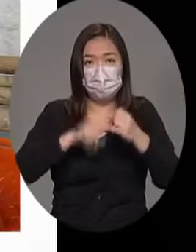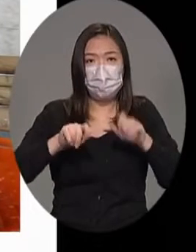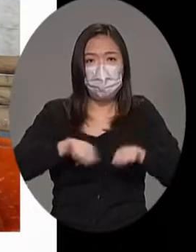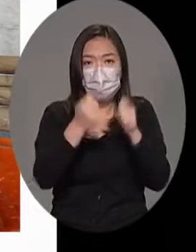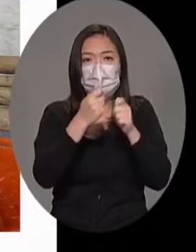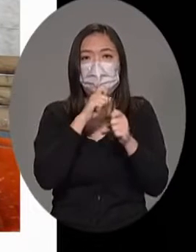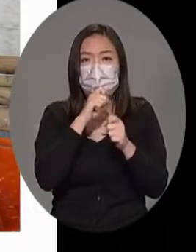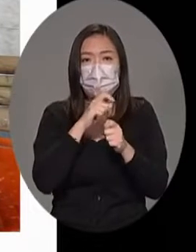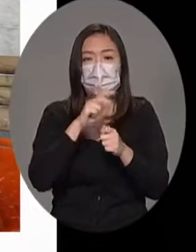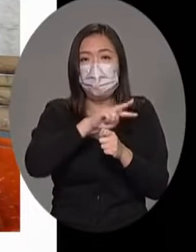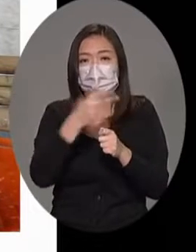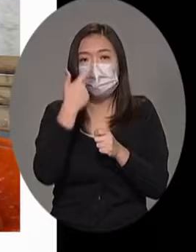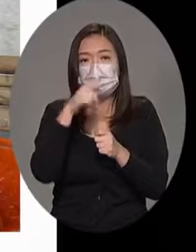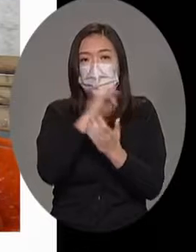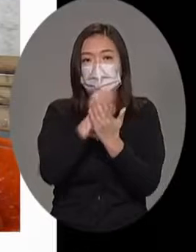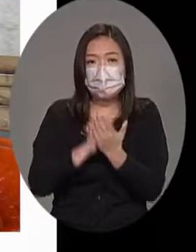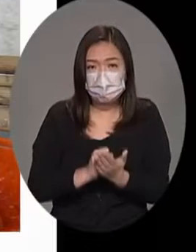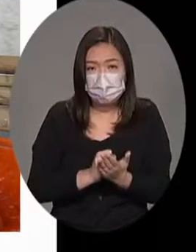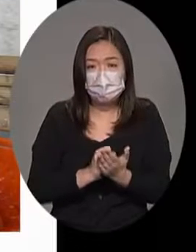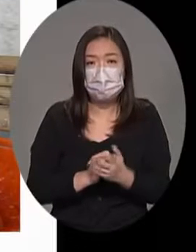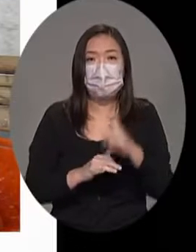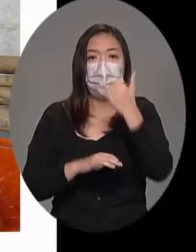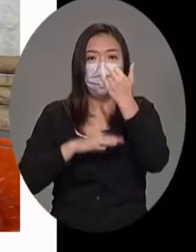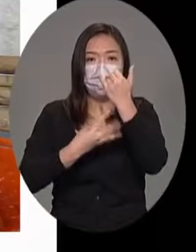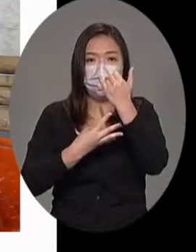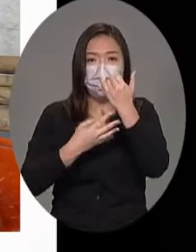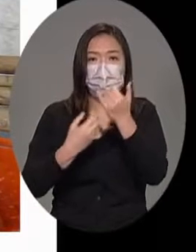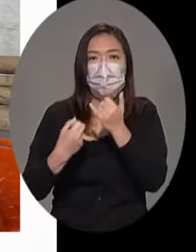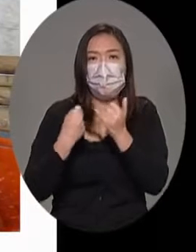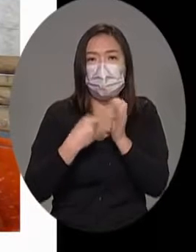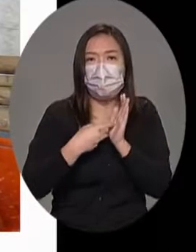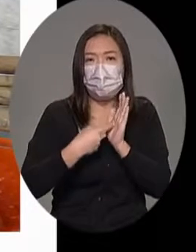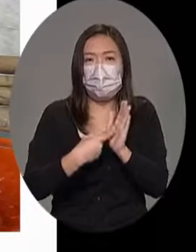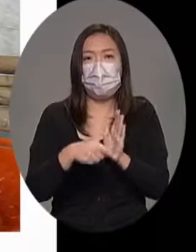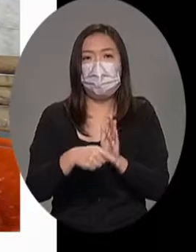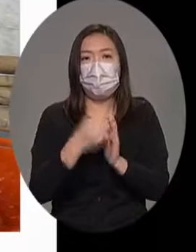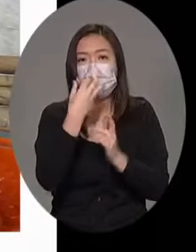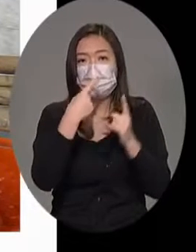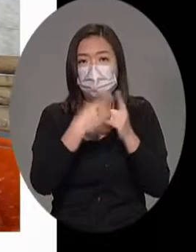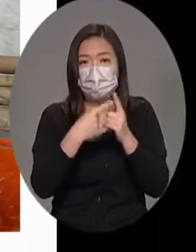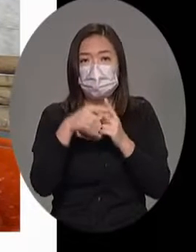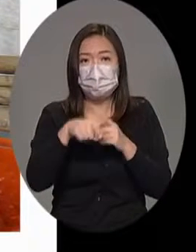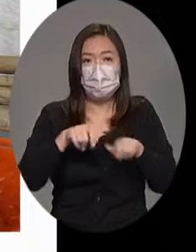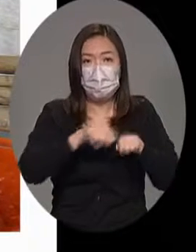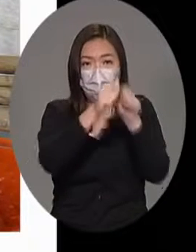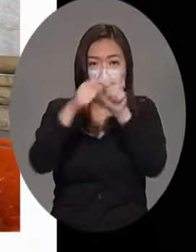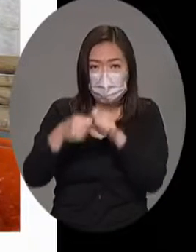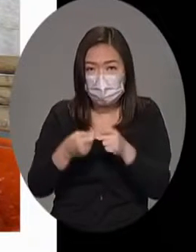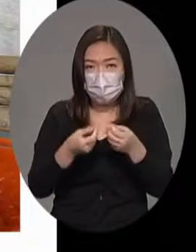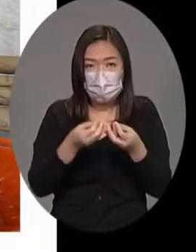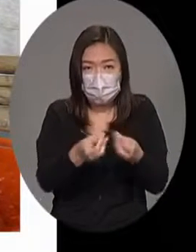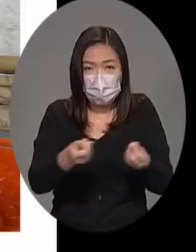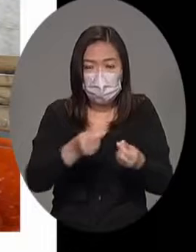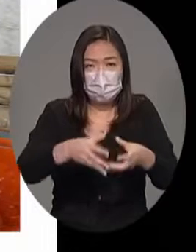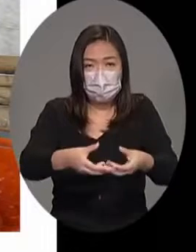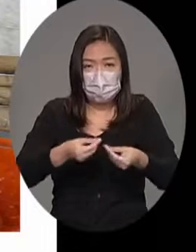被破壞，就會成為新的藝術品以及六四另一強烈標誌，到時港人可以將國商之處的碎